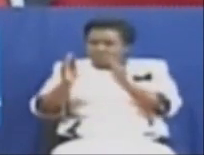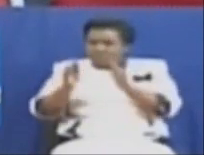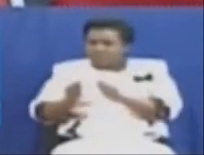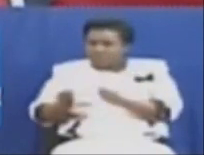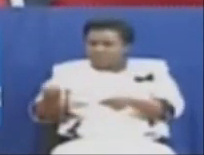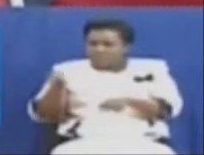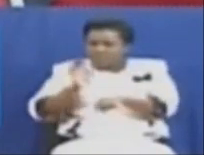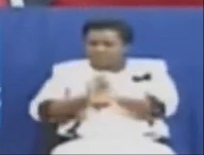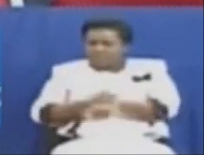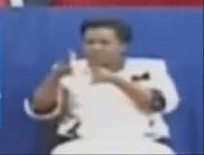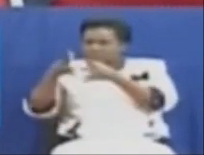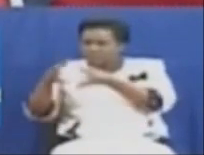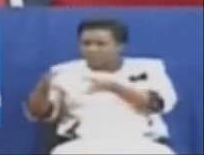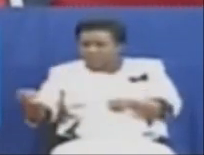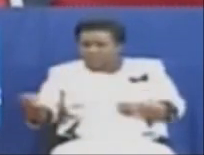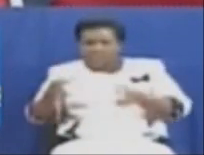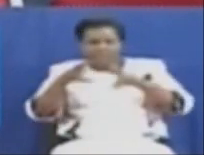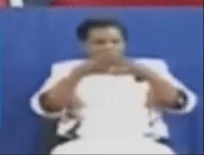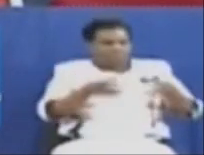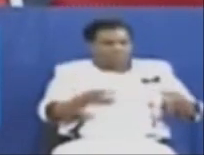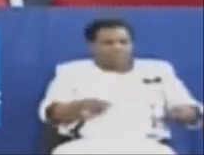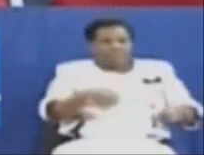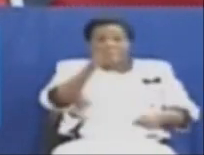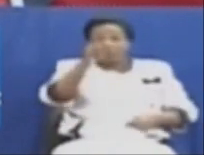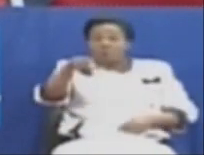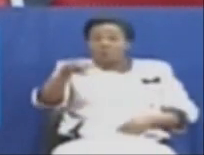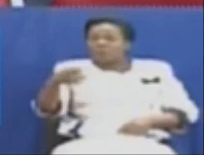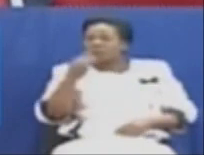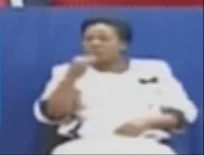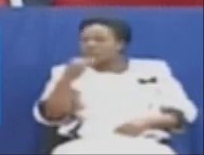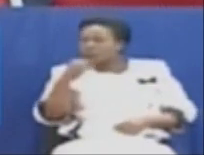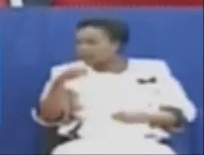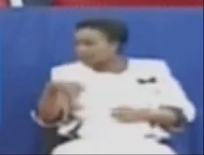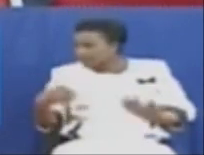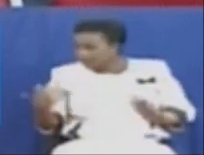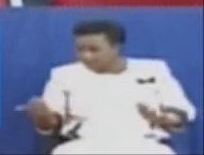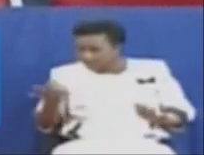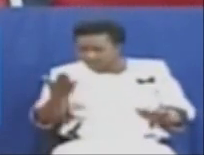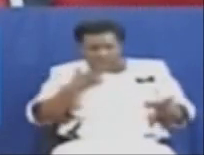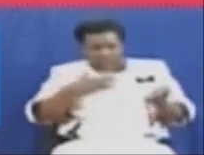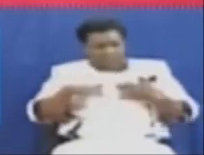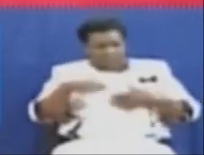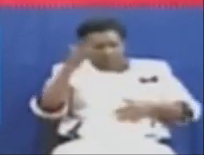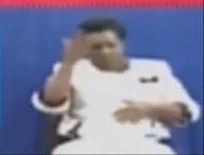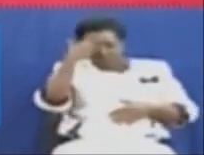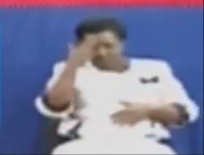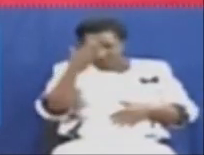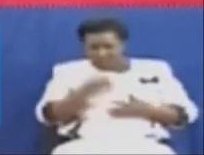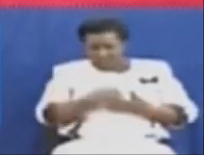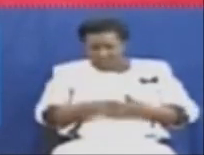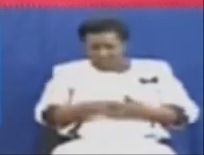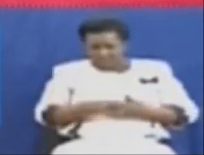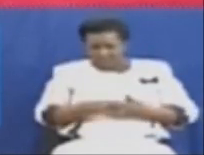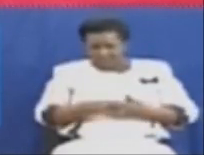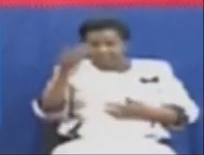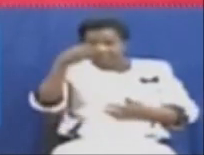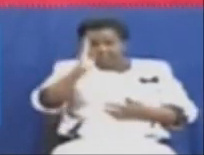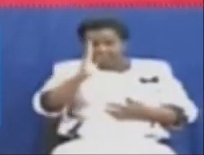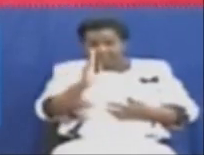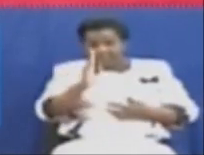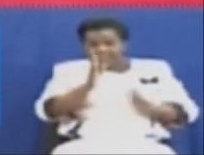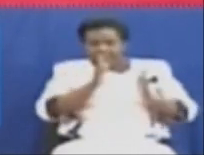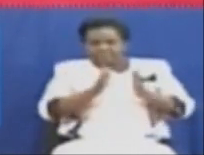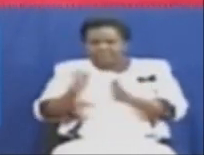mbalimbali, vifo, watu kukosa maeneo ya kuishi, kupoteza mali zao, mharibiko